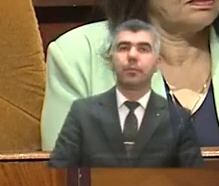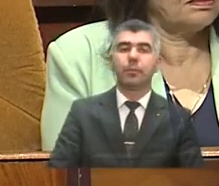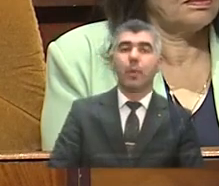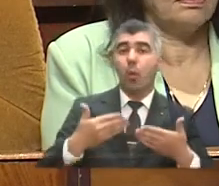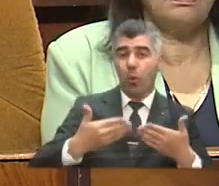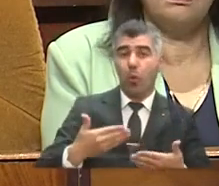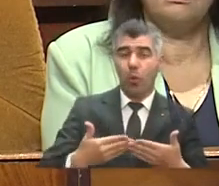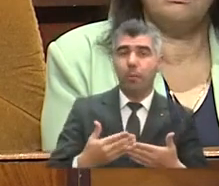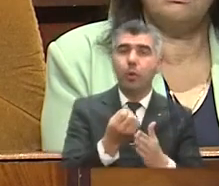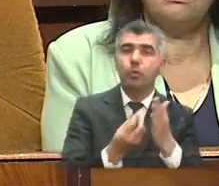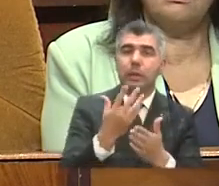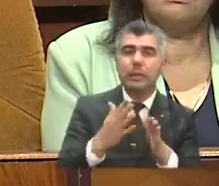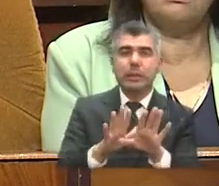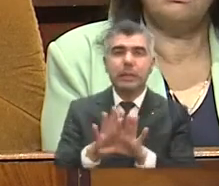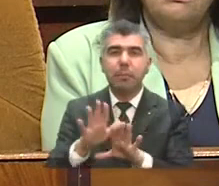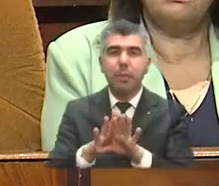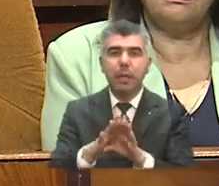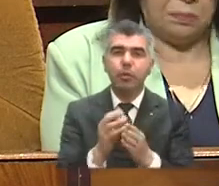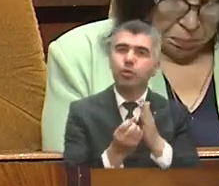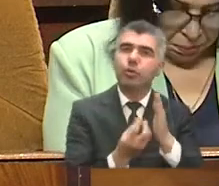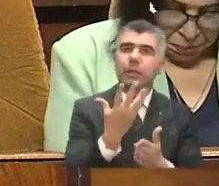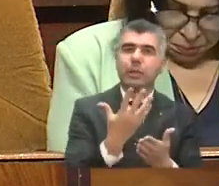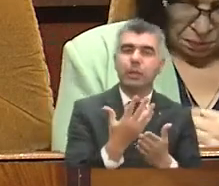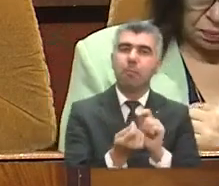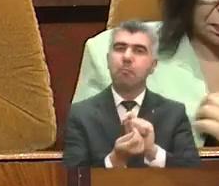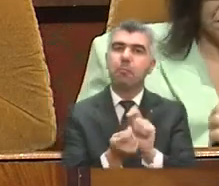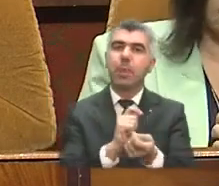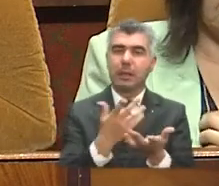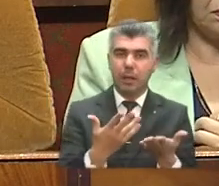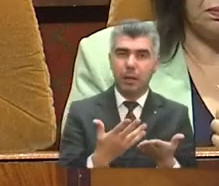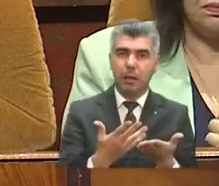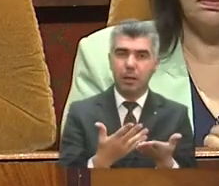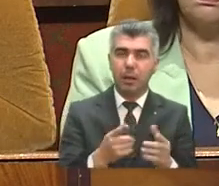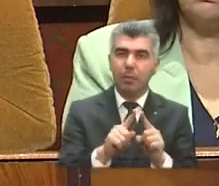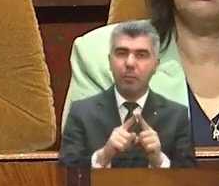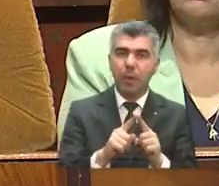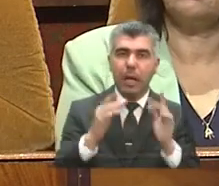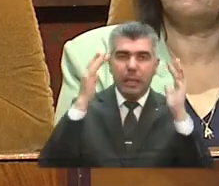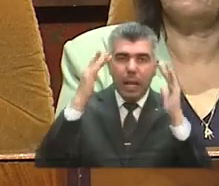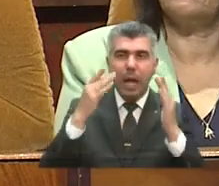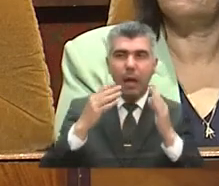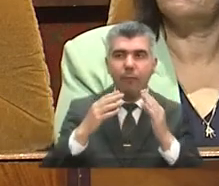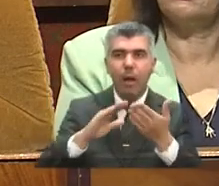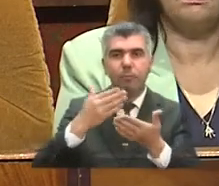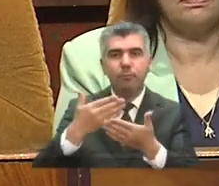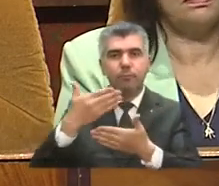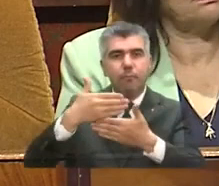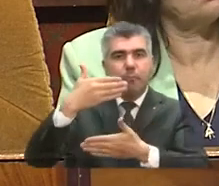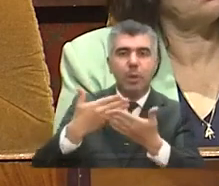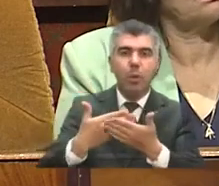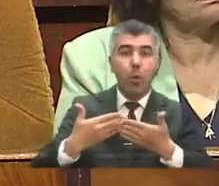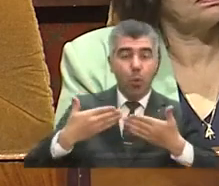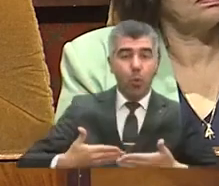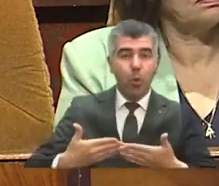بغينا نتملكوا انماط تدبيريه عصريه في هذا الموضوع في التثمين ديال المورود الثقافي والعمراني. كنعرفوا اليوم